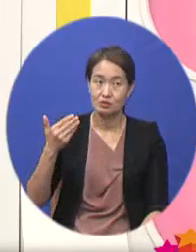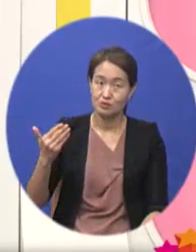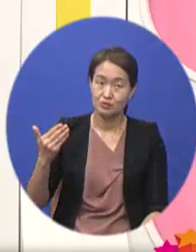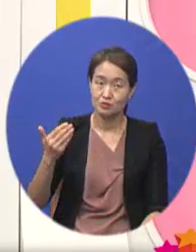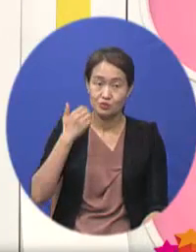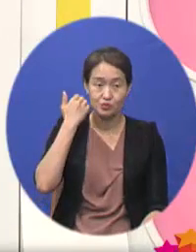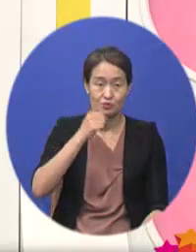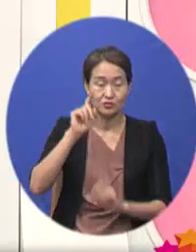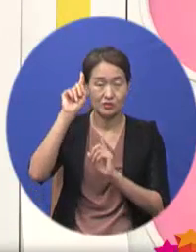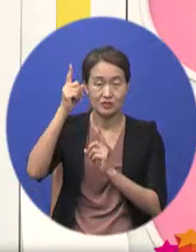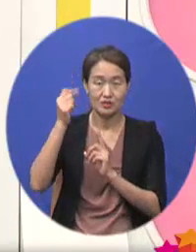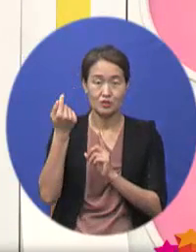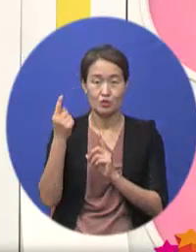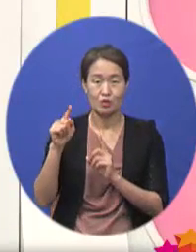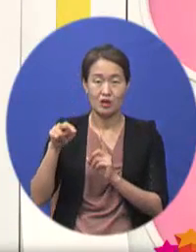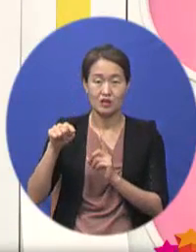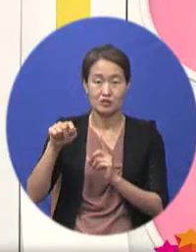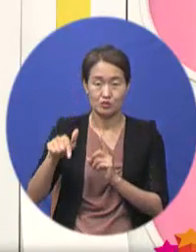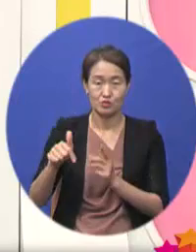네. 이하숙님께